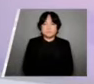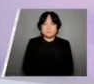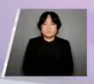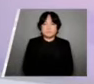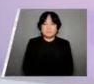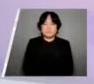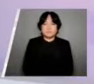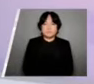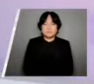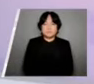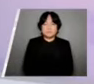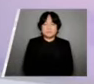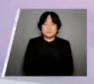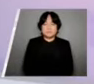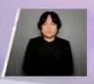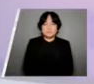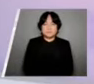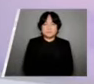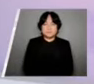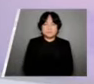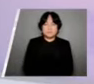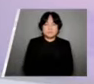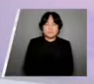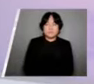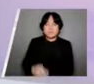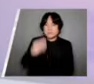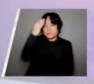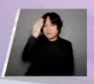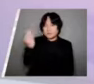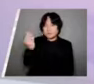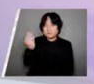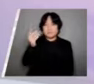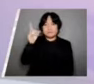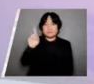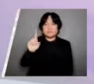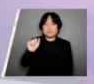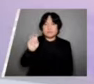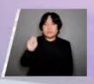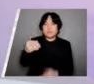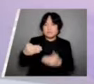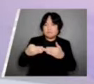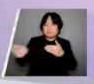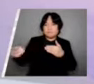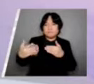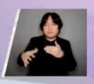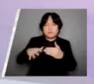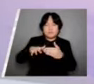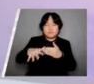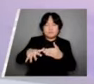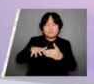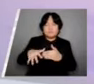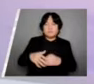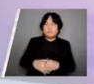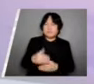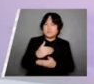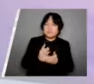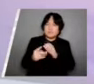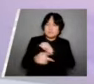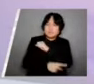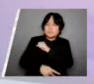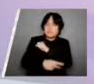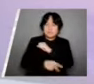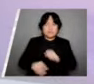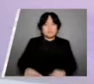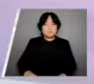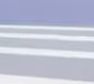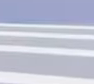Nagpakawala na ng tubig ang Bustos Dam sa Bulacan matapos maabot ang spilling level nito. Ilang bahagi ng probinsya ang nalubog din sa baha. Saksi,